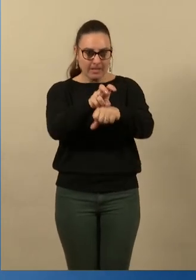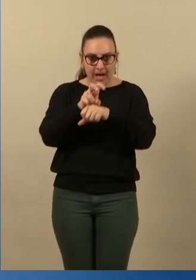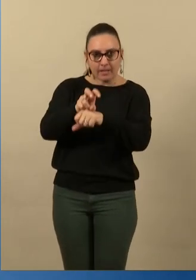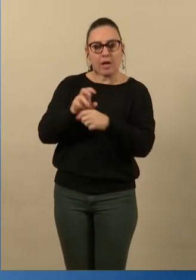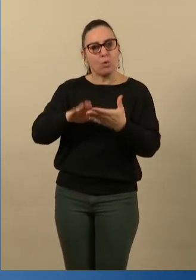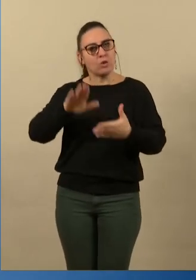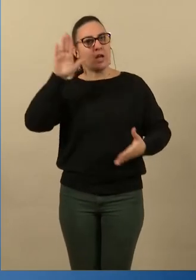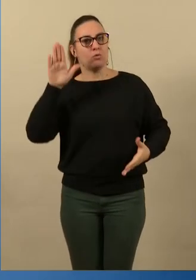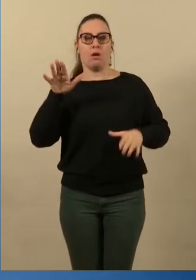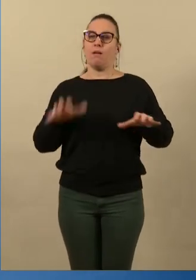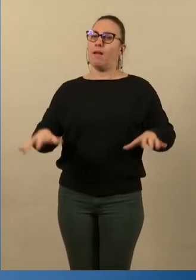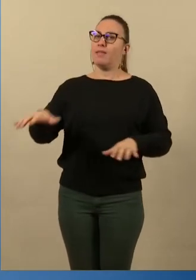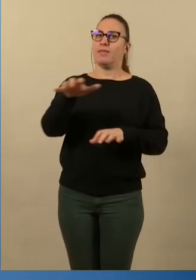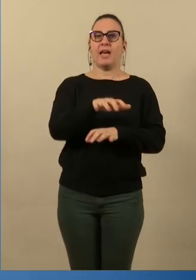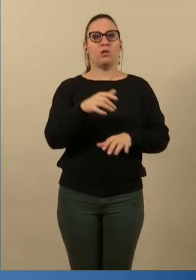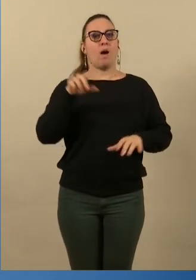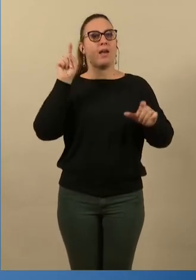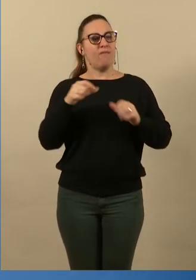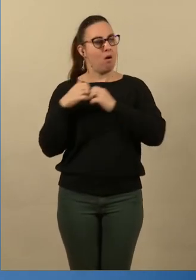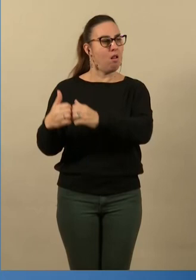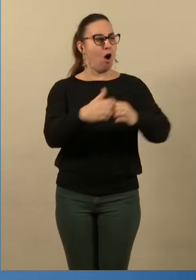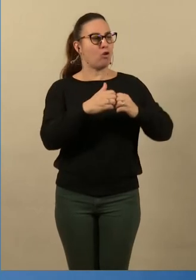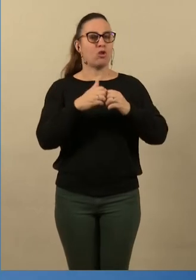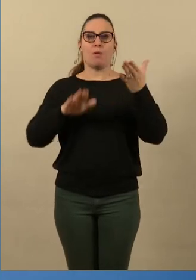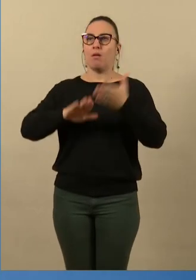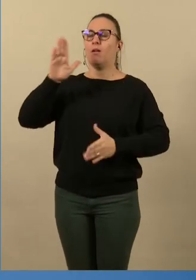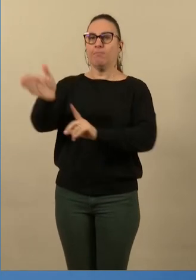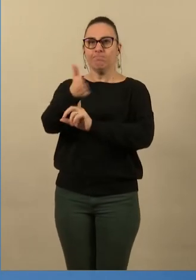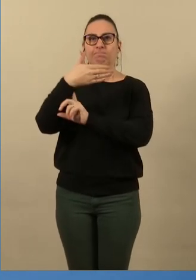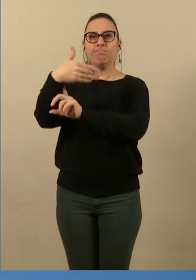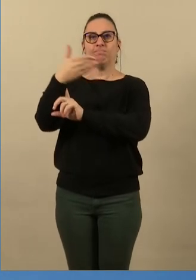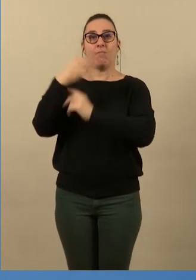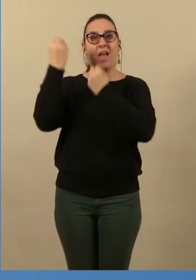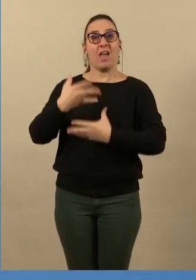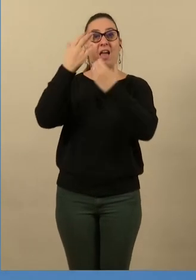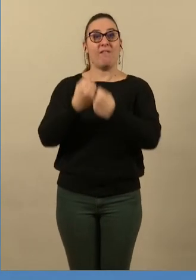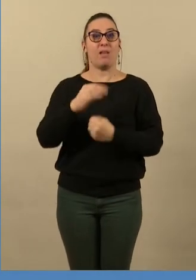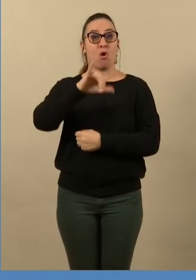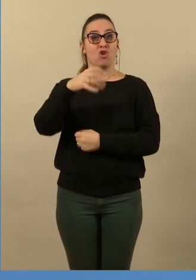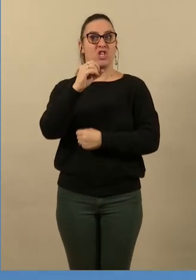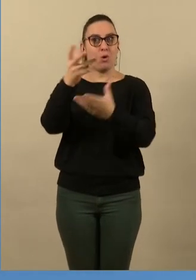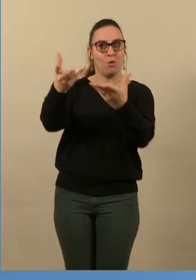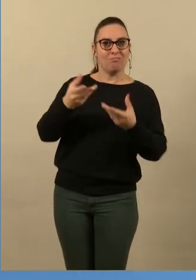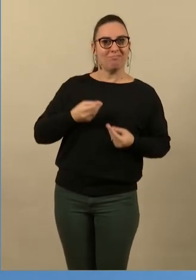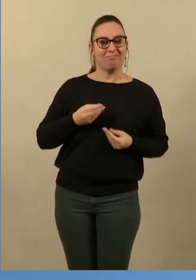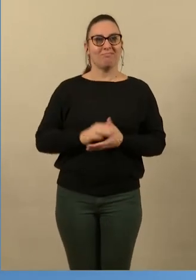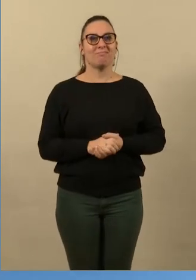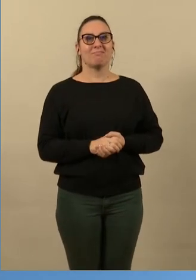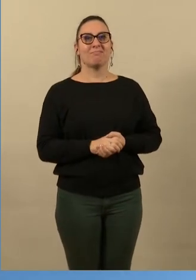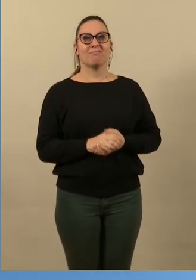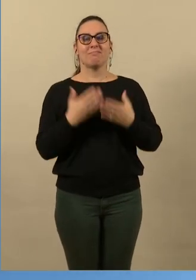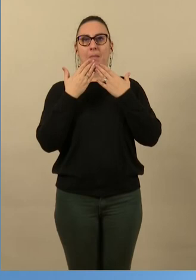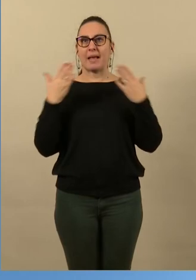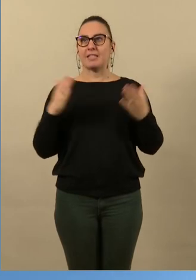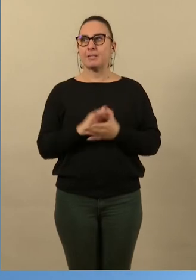que notre territoire puisse de manière collective porter cette candidature et accueillir des événements merci